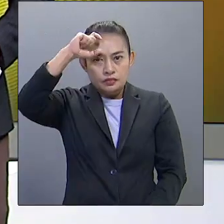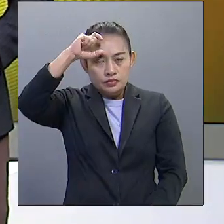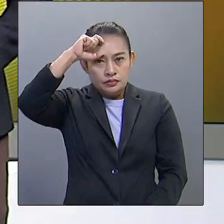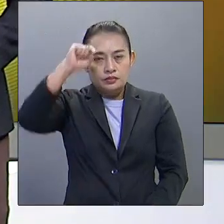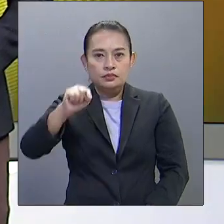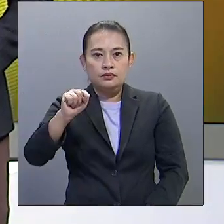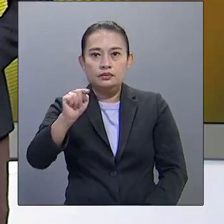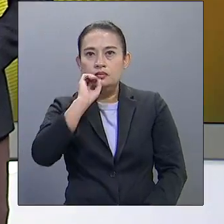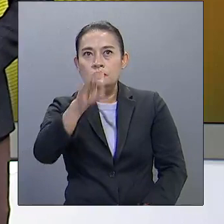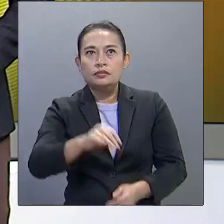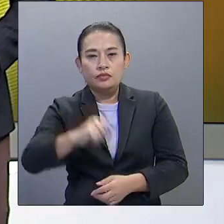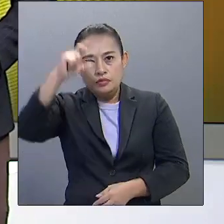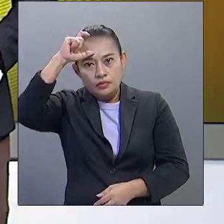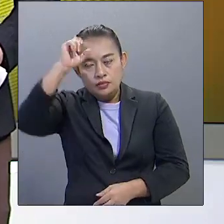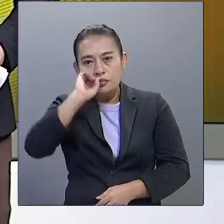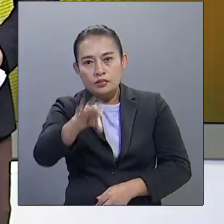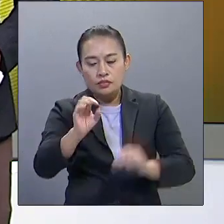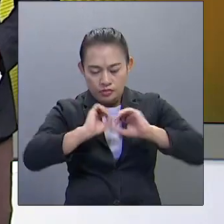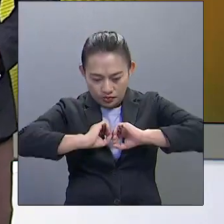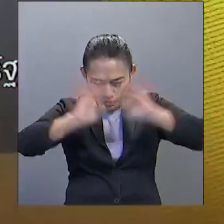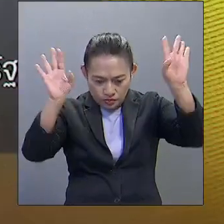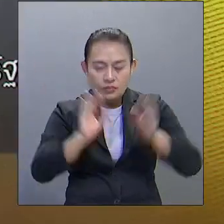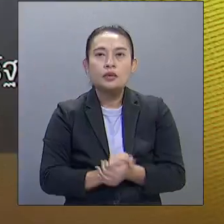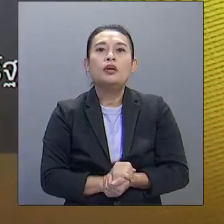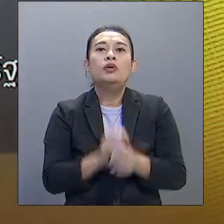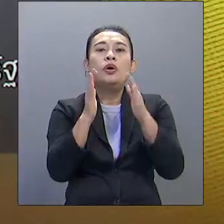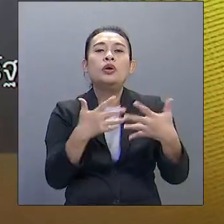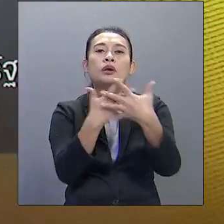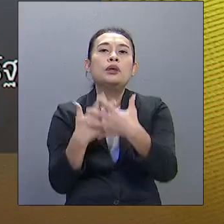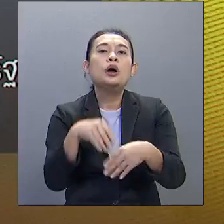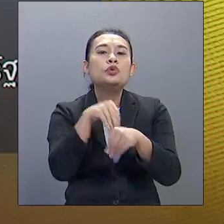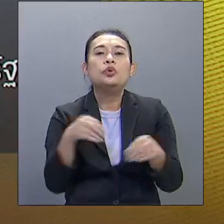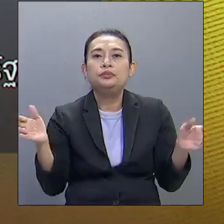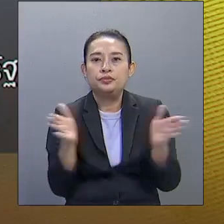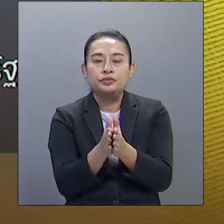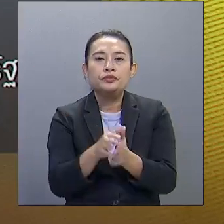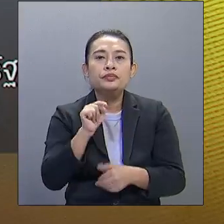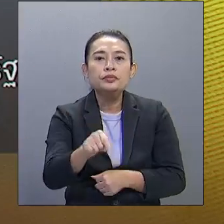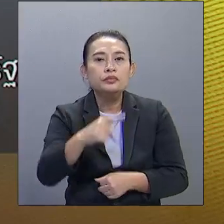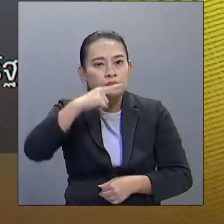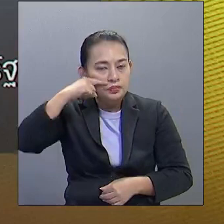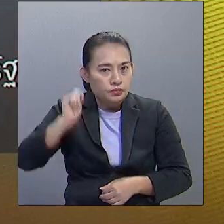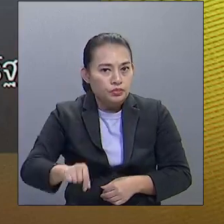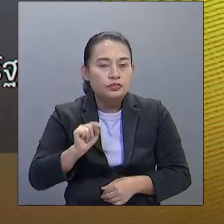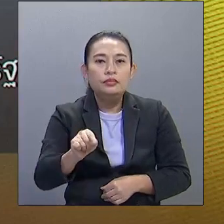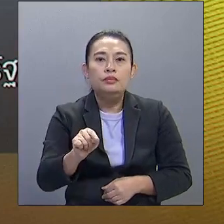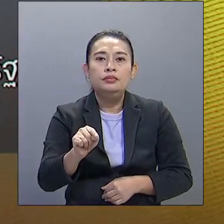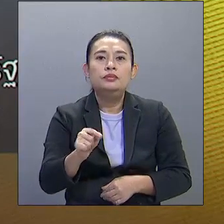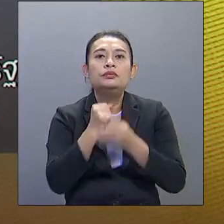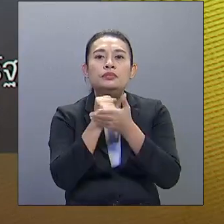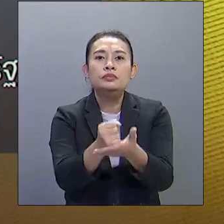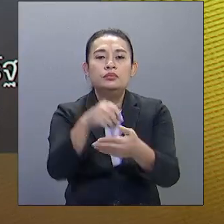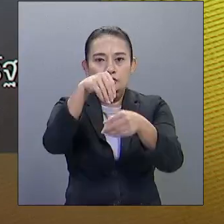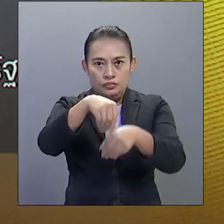สหรัฐนะคะพูดชัดค่ะบอกว่าชาวอเมริกันจะอยู่เคียงข้างยูเครนทุกย่างก้าและเราจะอยู่กับคุณ